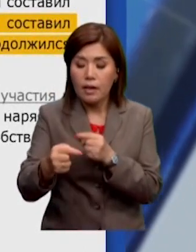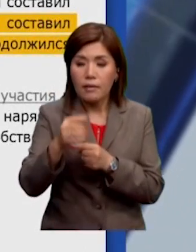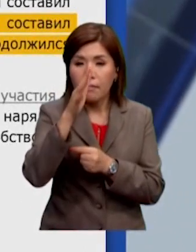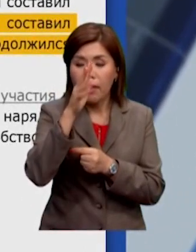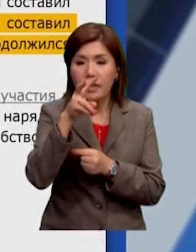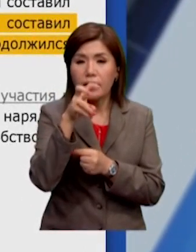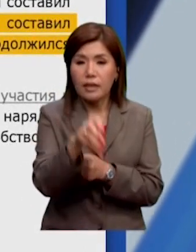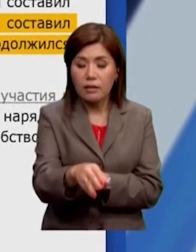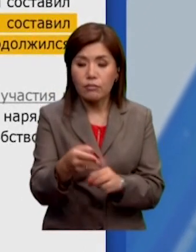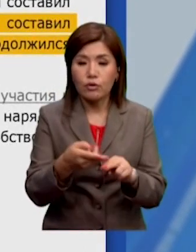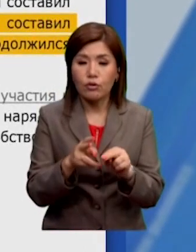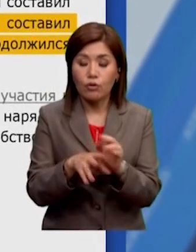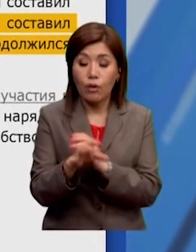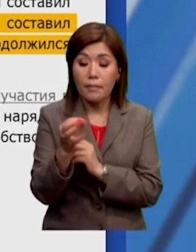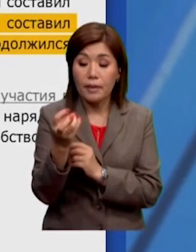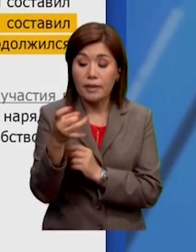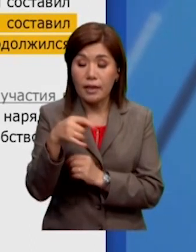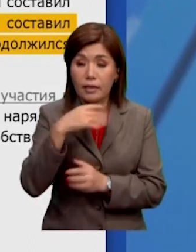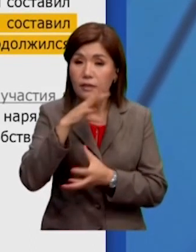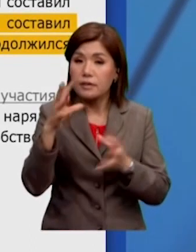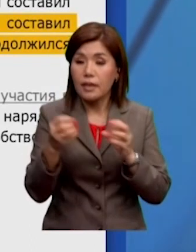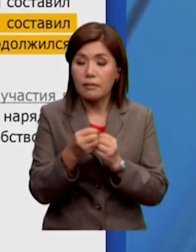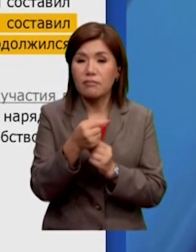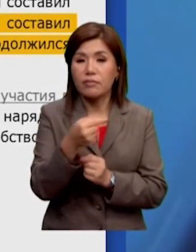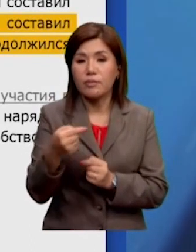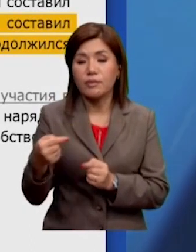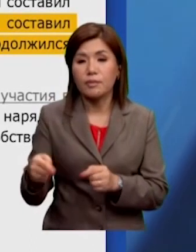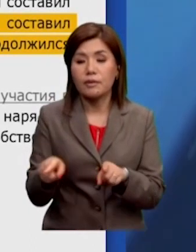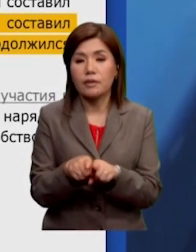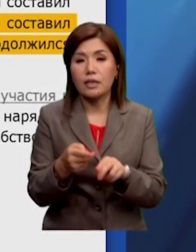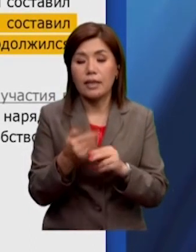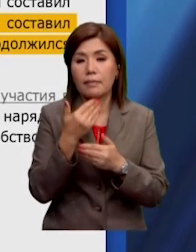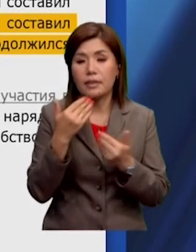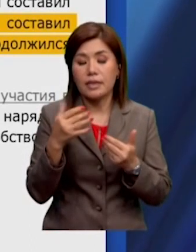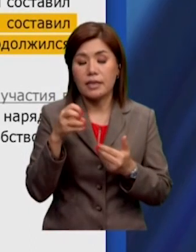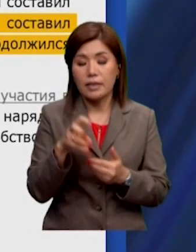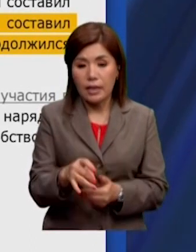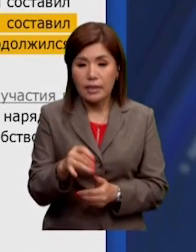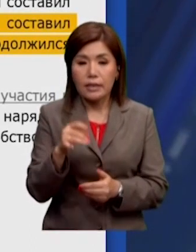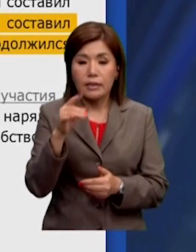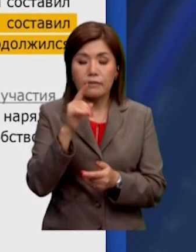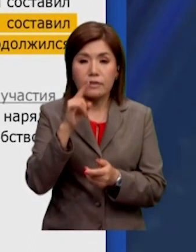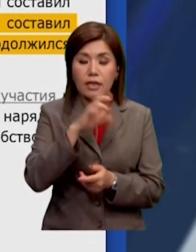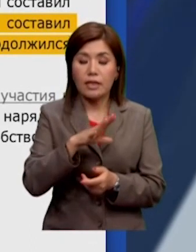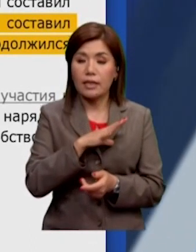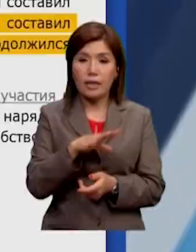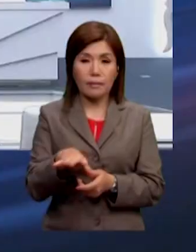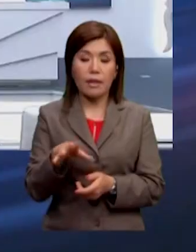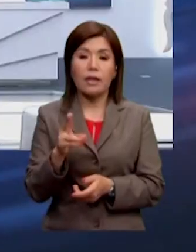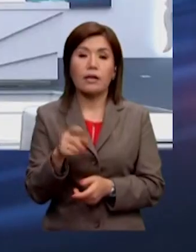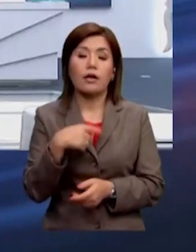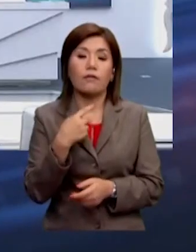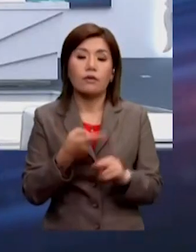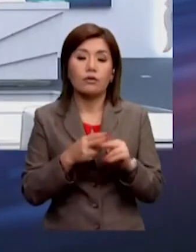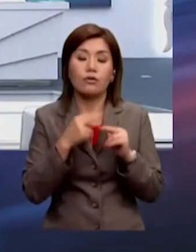5 лет. А в МИДе заверили, что в целом отрицательных значений за последние несколько лет в стране не было. Между тем, дипломат не